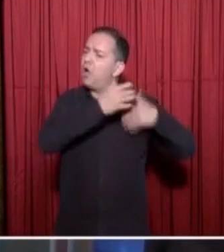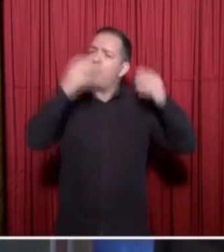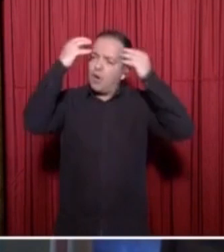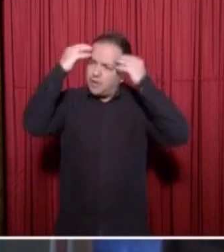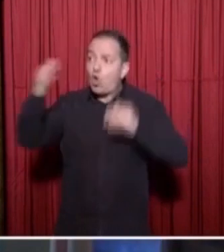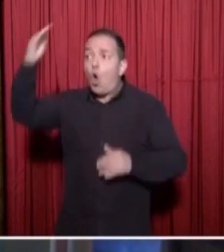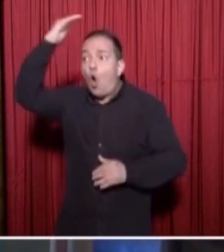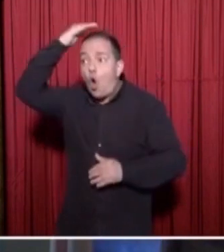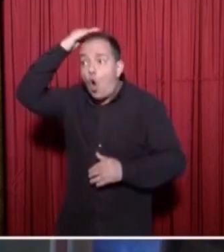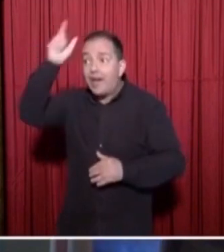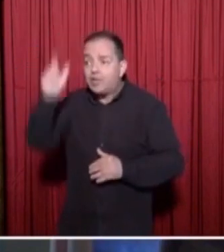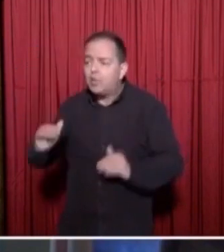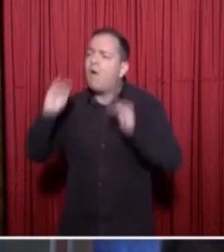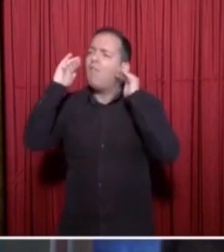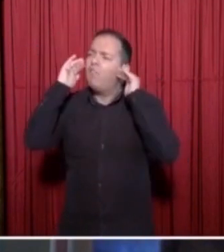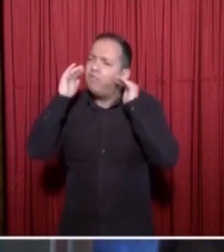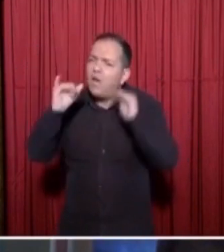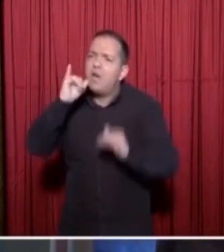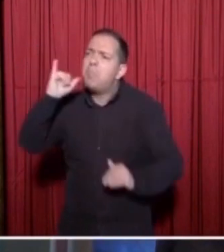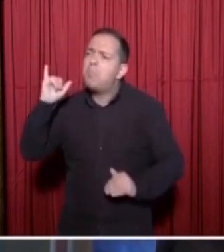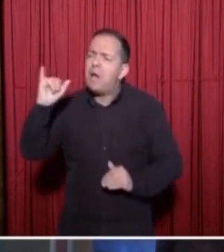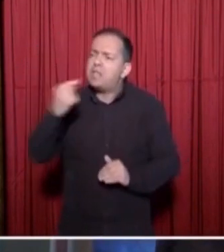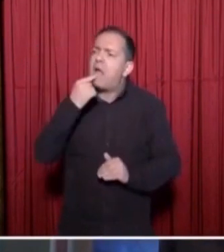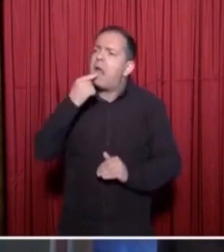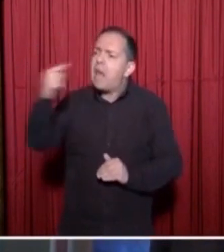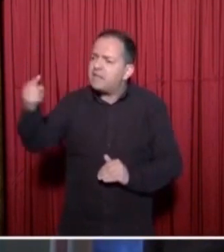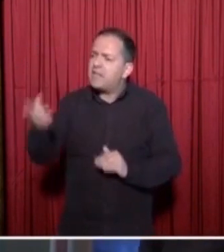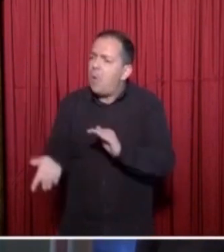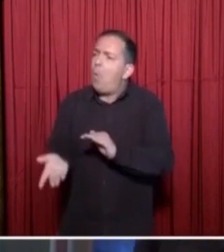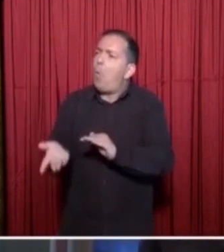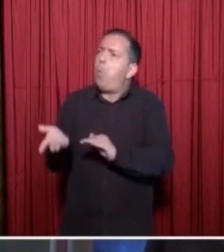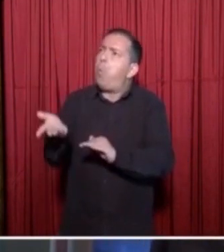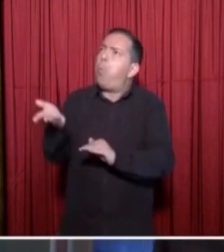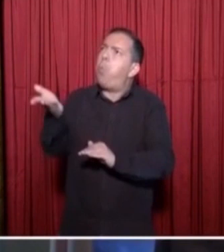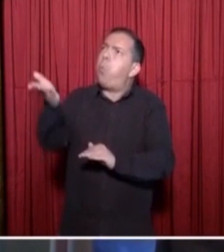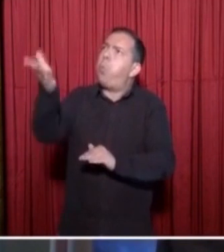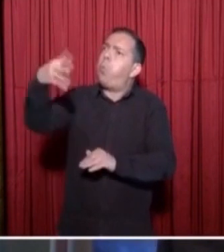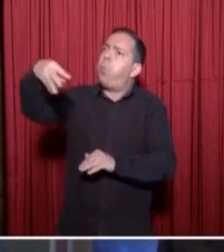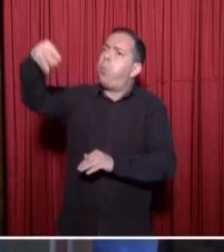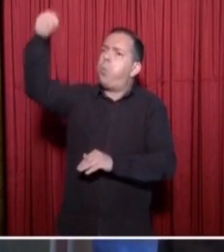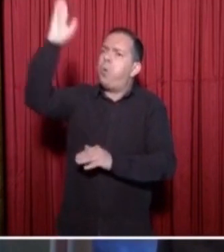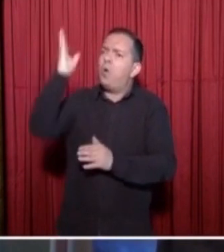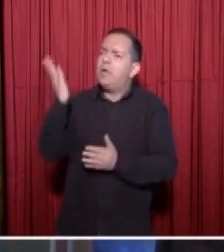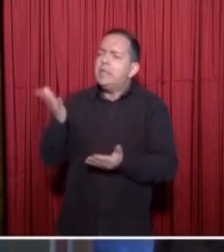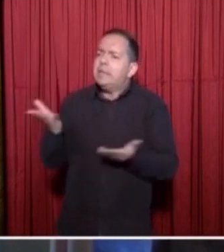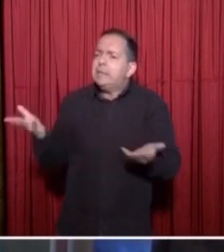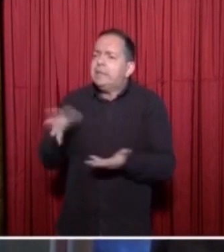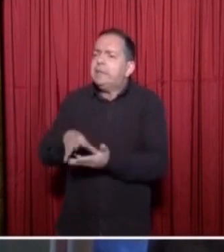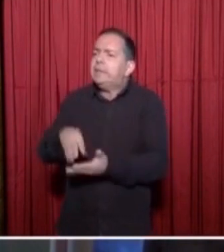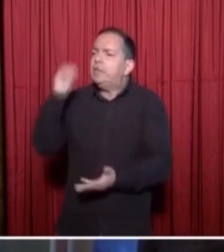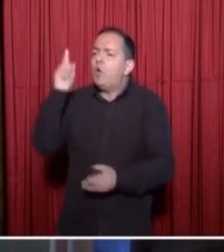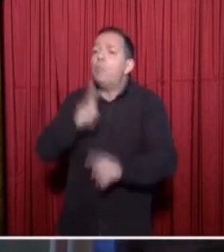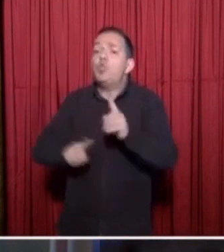ο Χριστός μένει στον αιώνα, και πως ηλέγεις ότι δει, υψωθήνε των Υιών του ανθρώπου,